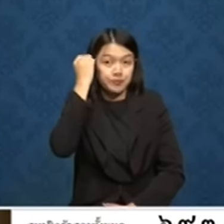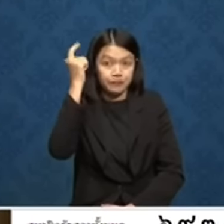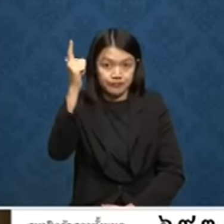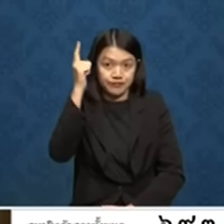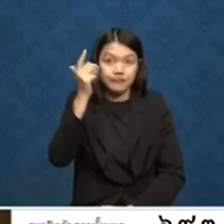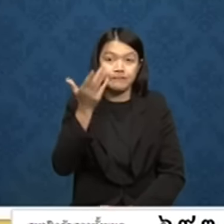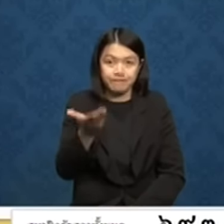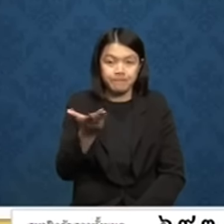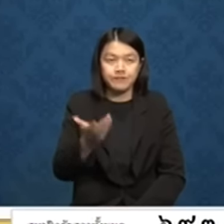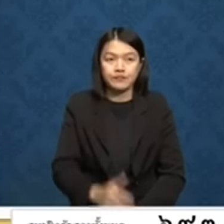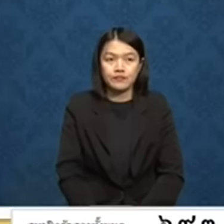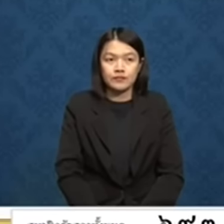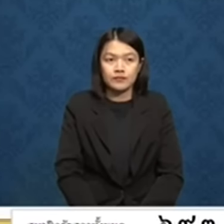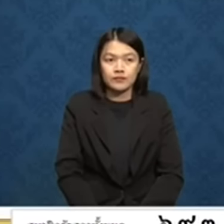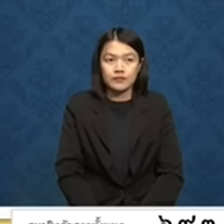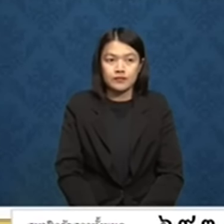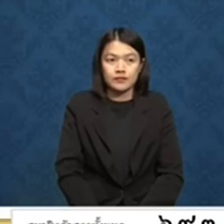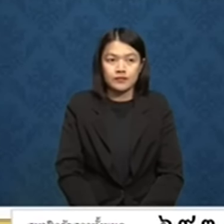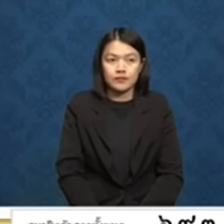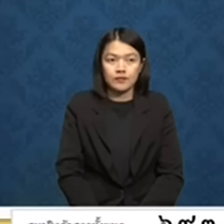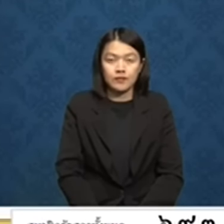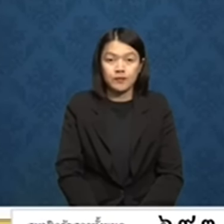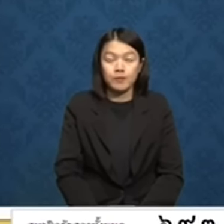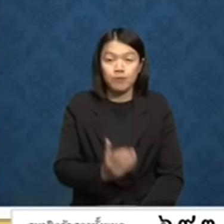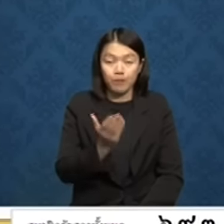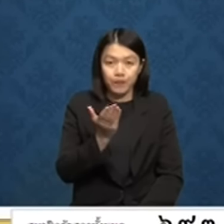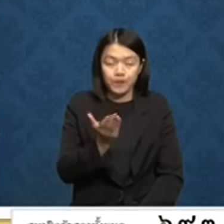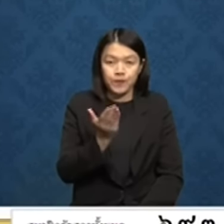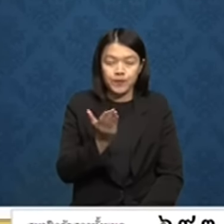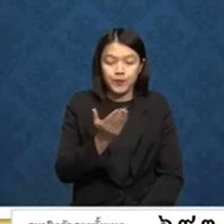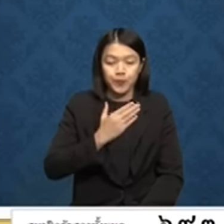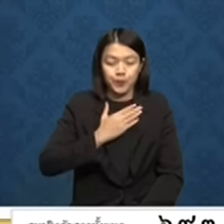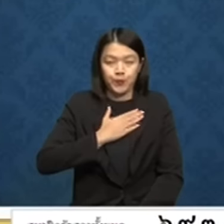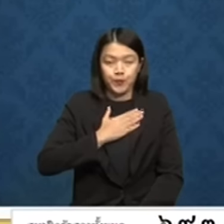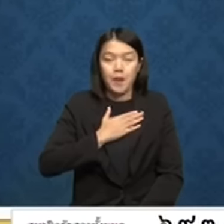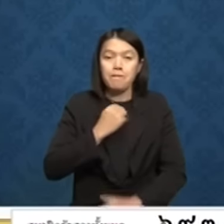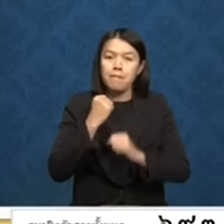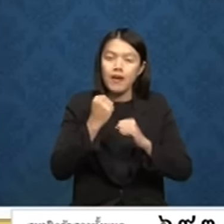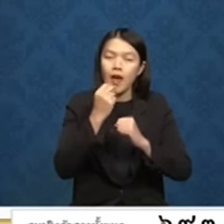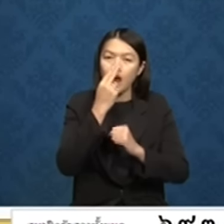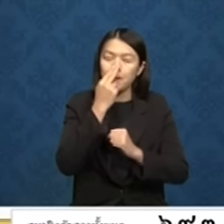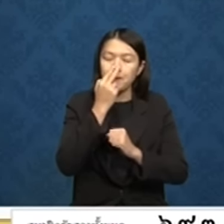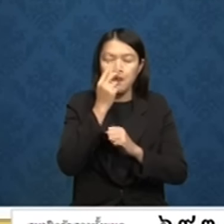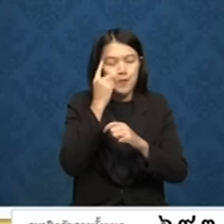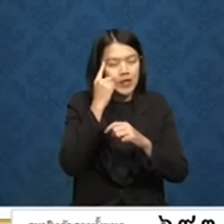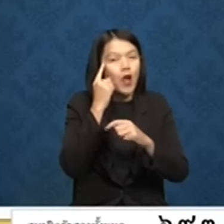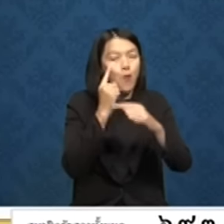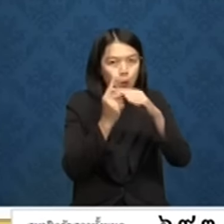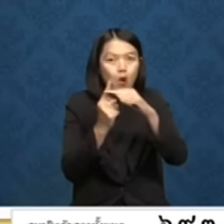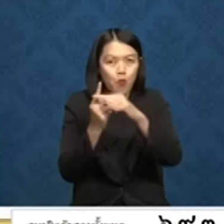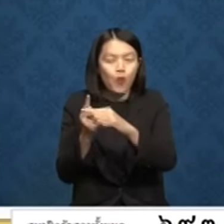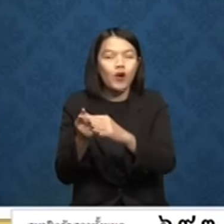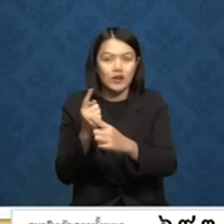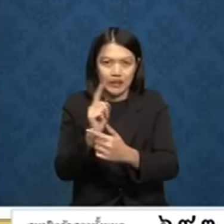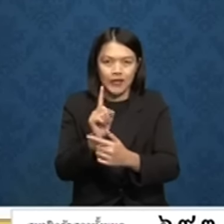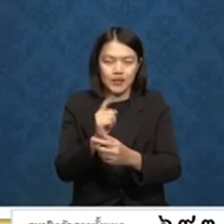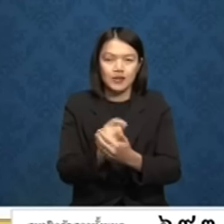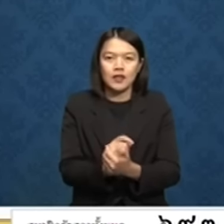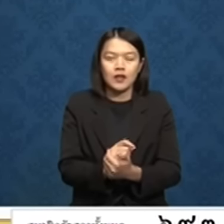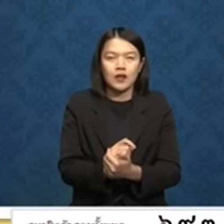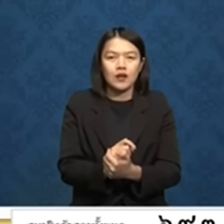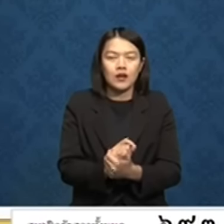นะครับผมต้องเรียนอย่างนี้นะครับว่าผมจะพยายามมองโลกในแง่ดีนะครับจะพยายามมองโลก